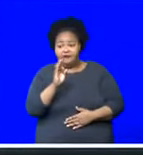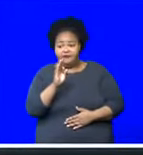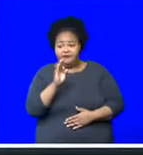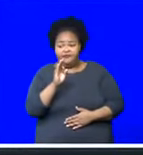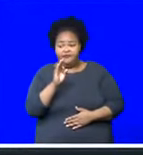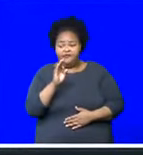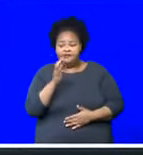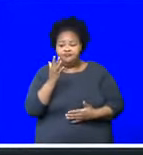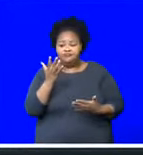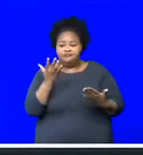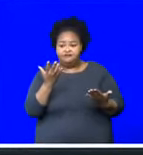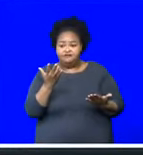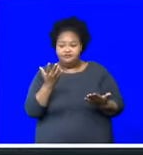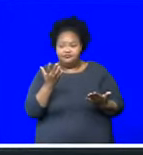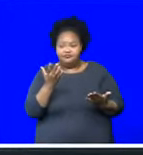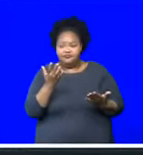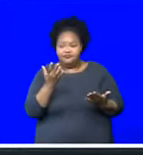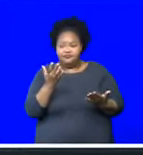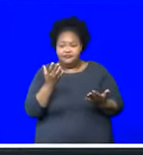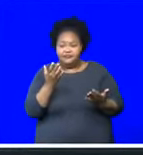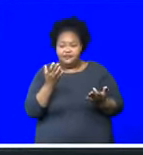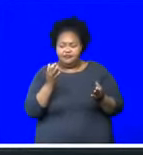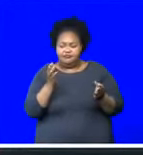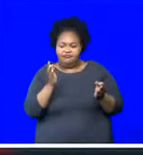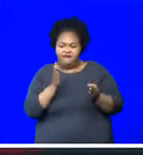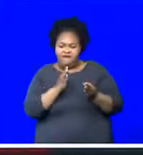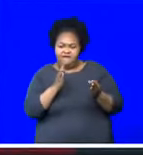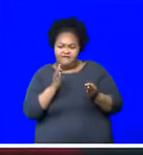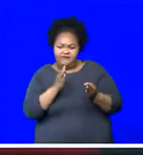usabana lokusho ngokungatlenza ukuyashiweni sidumbu